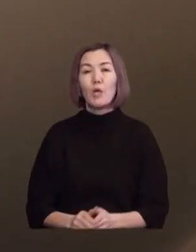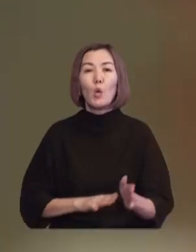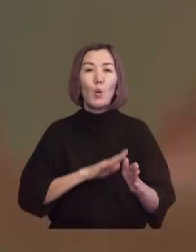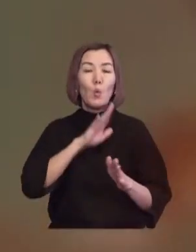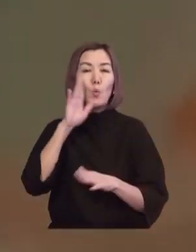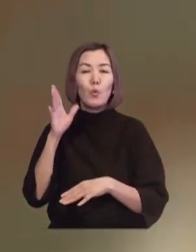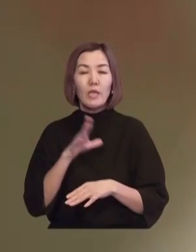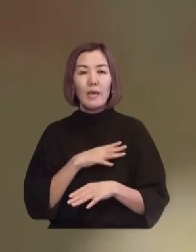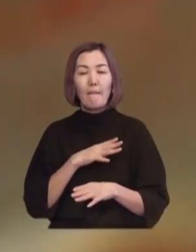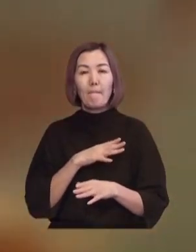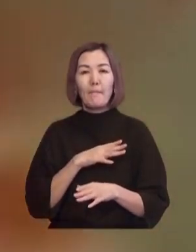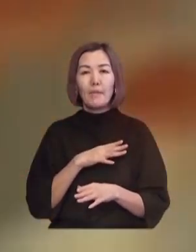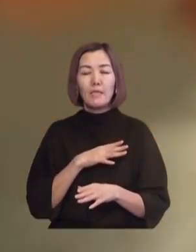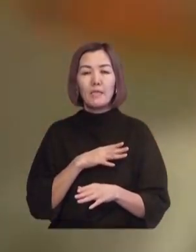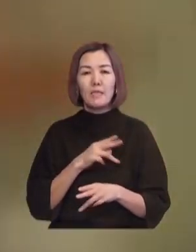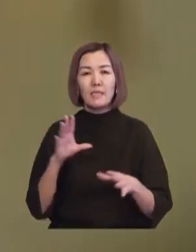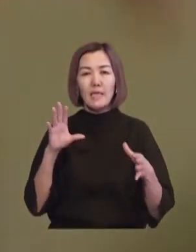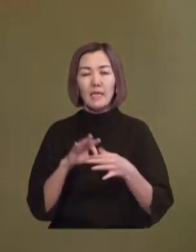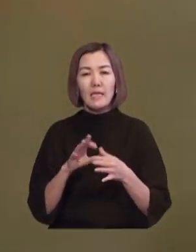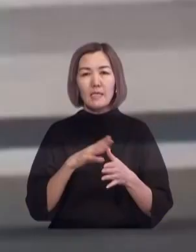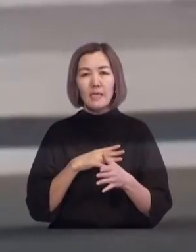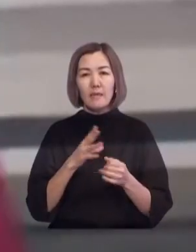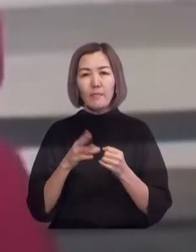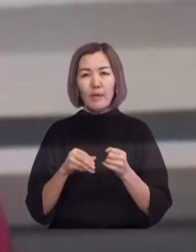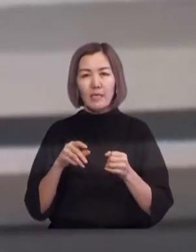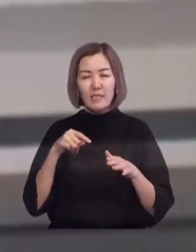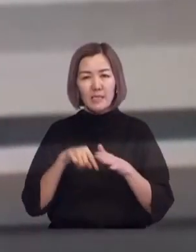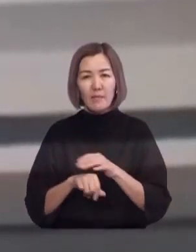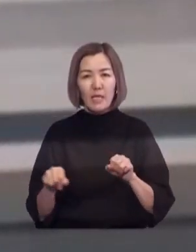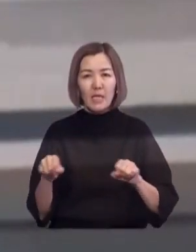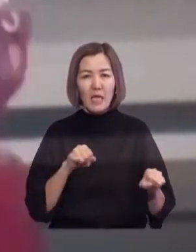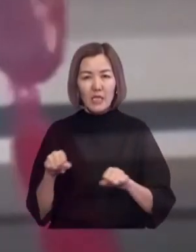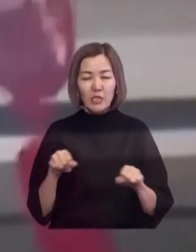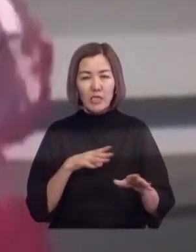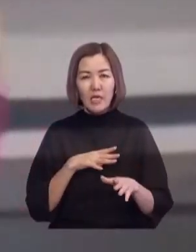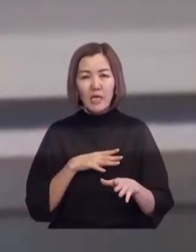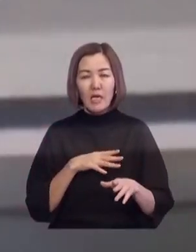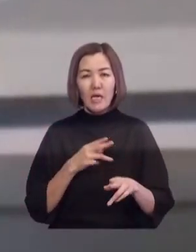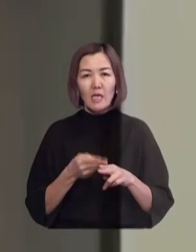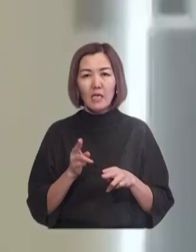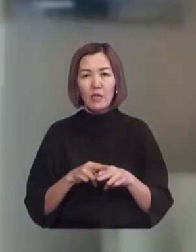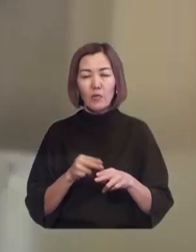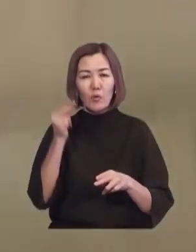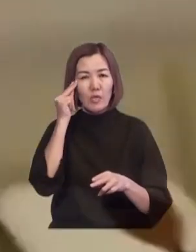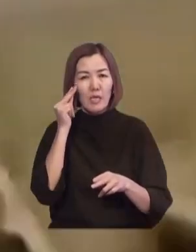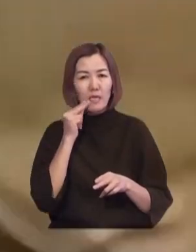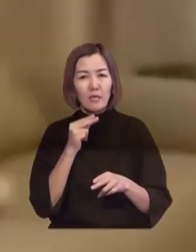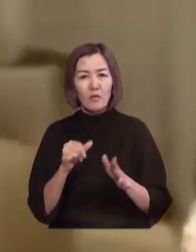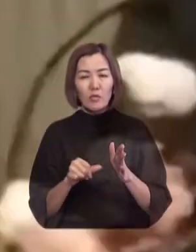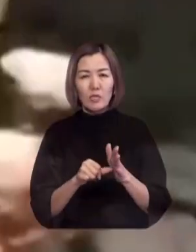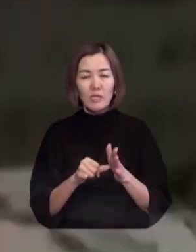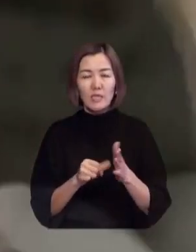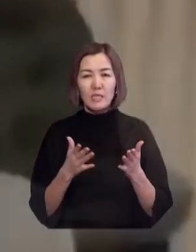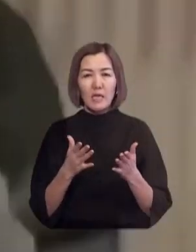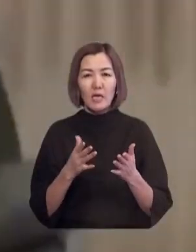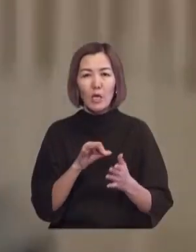сетью сейсмических станций были зарегистрированы подземные толчки, эпицентр которых находится на территории Китая в 600 километрах